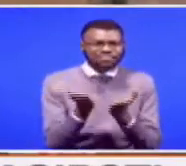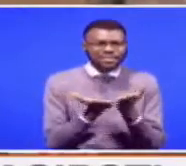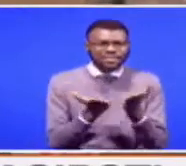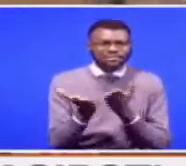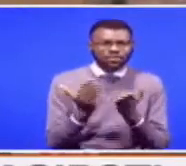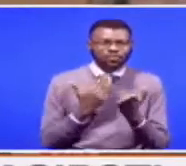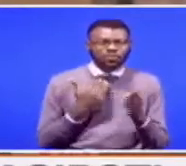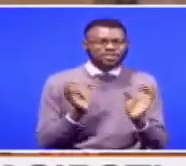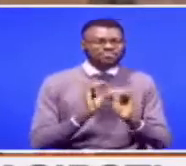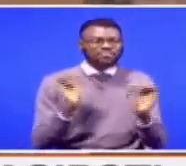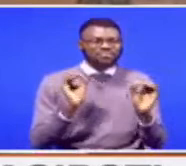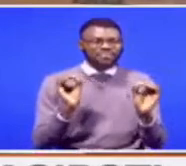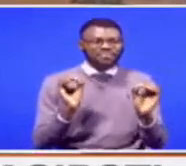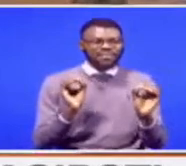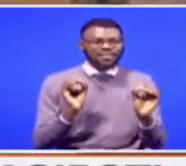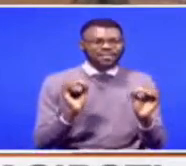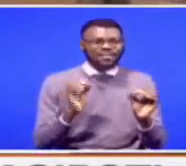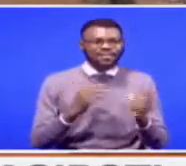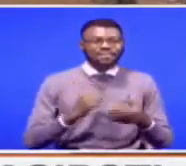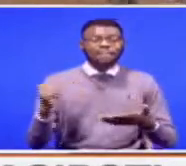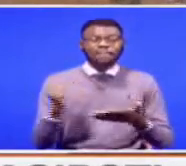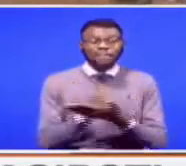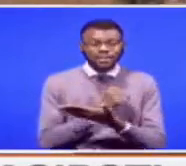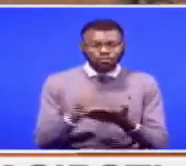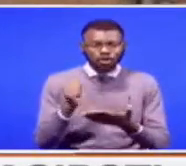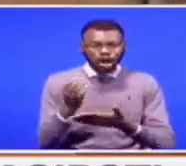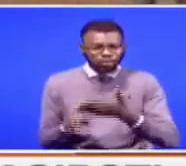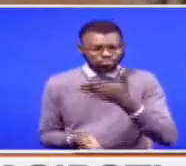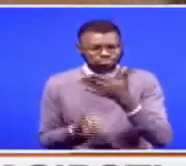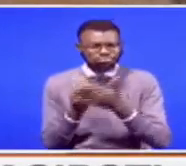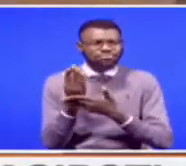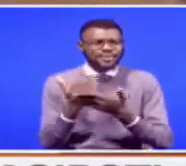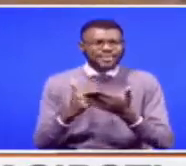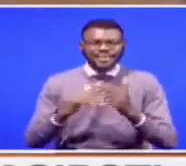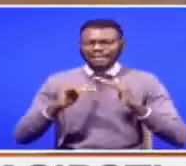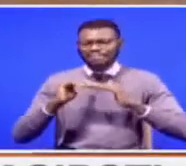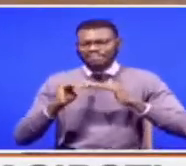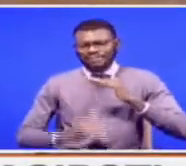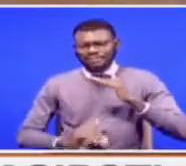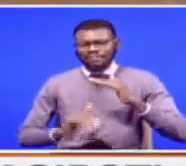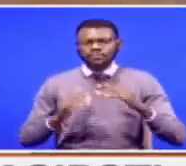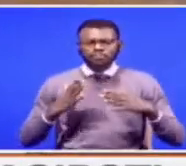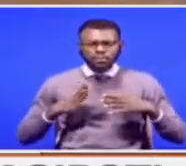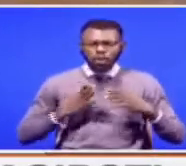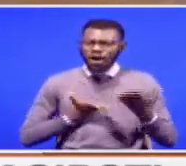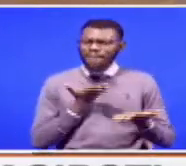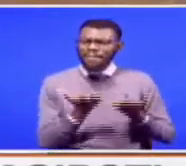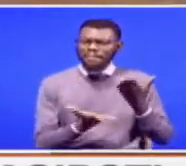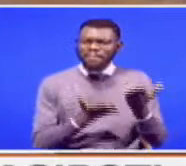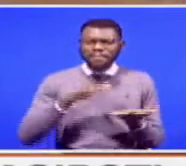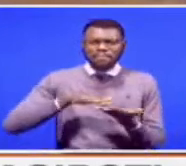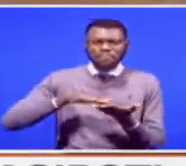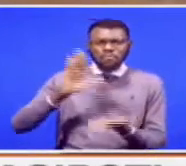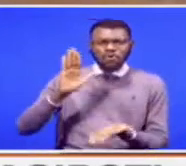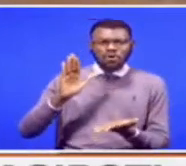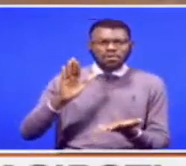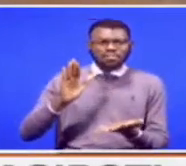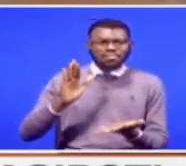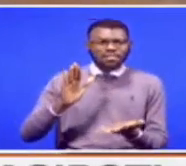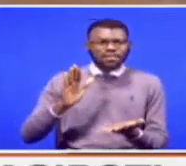Our production of passports is still below the demand. We will